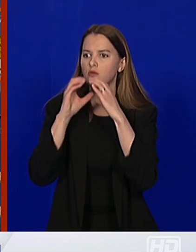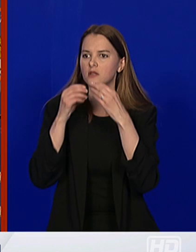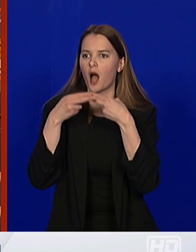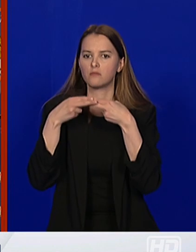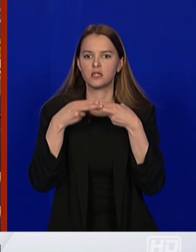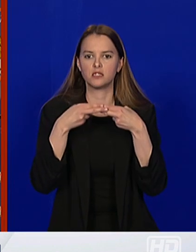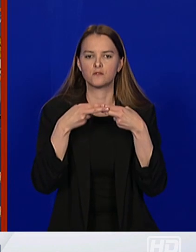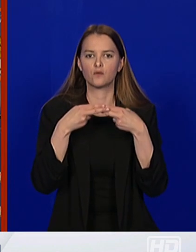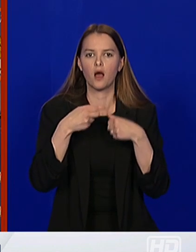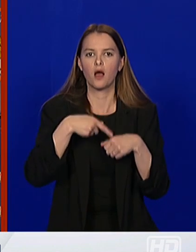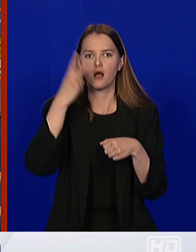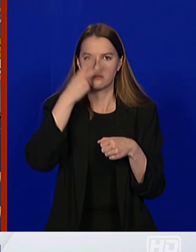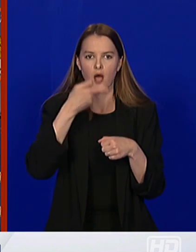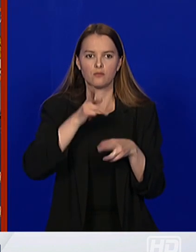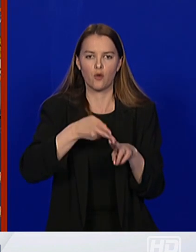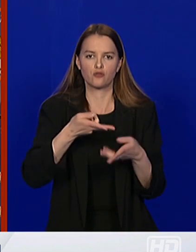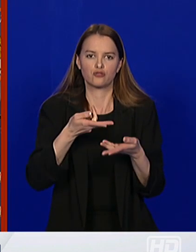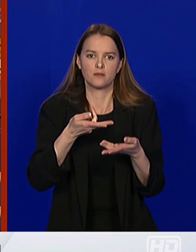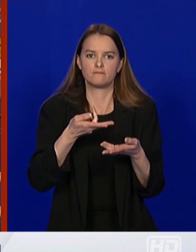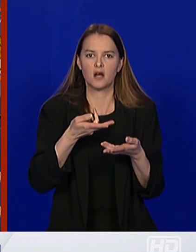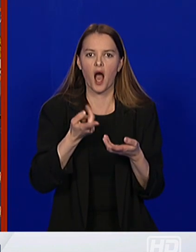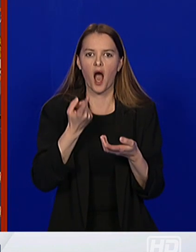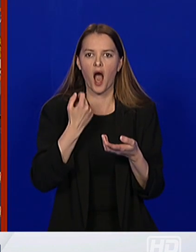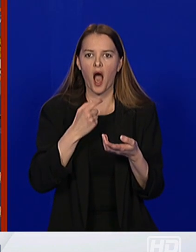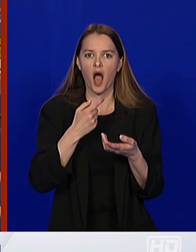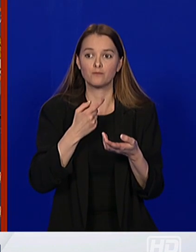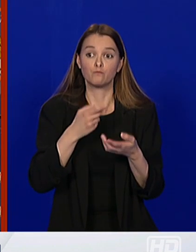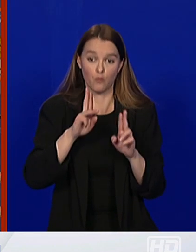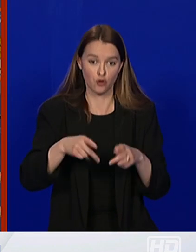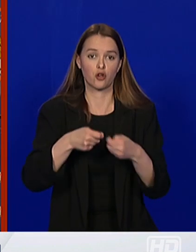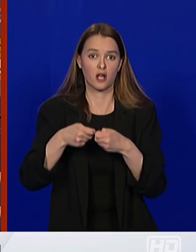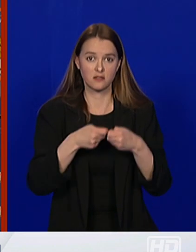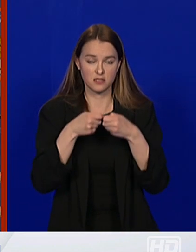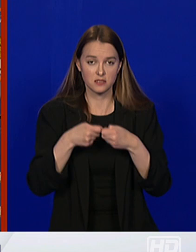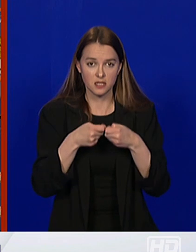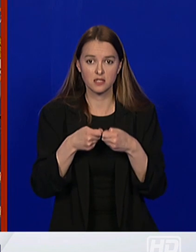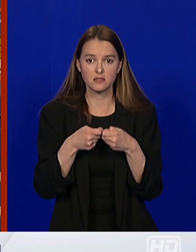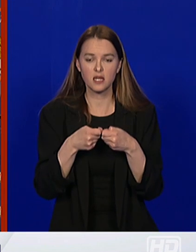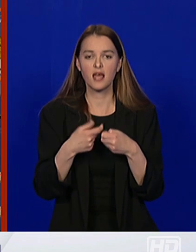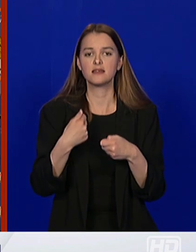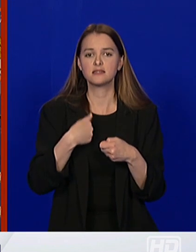moguće uz određene tehničke poteškoće organizirati. Ja sam siguran da u